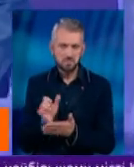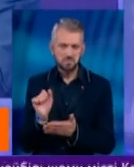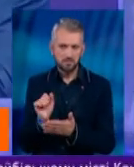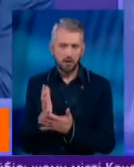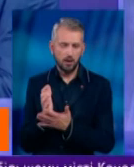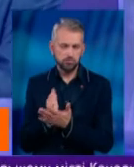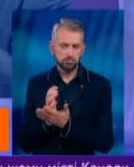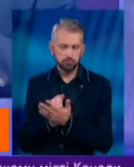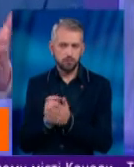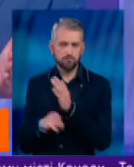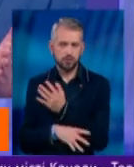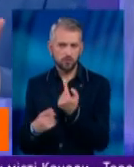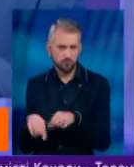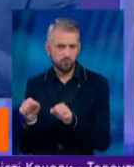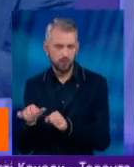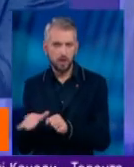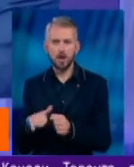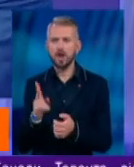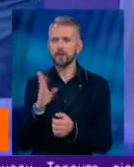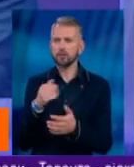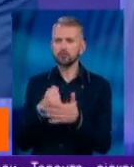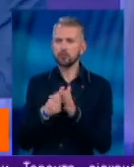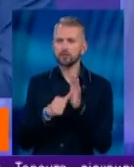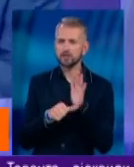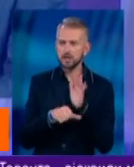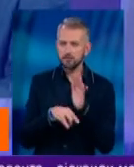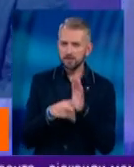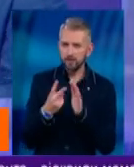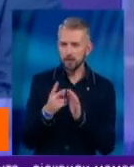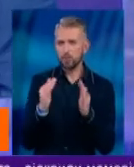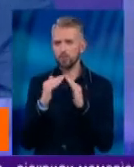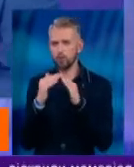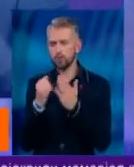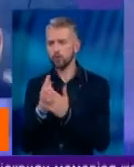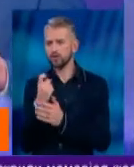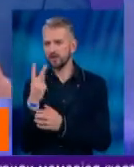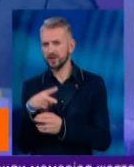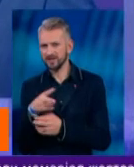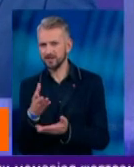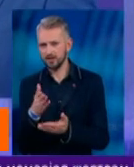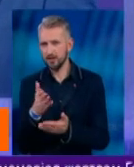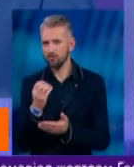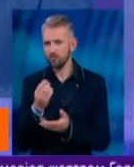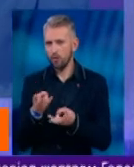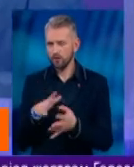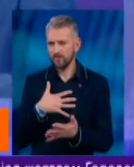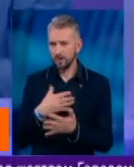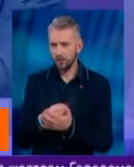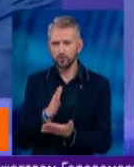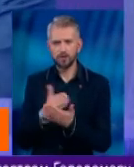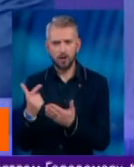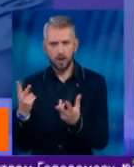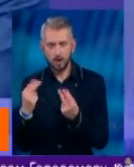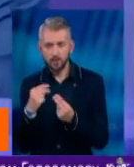банкрутства, квартиру там до 60 квадратних метрів, будинок до 120 залишатиметься у власності, тобто певніші гарантії є, розуміє,